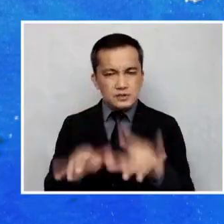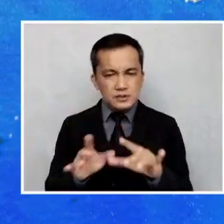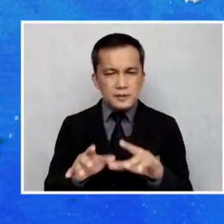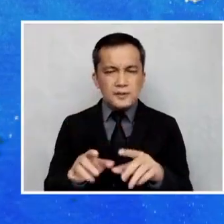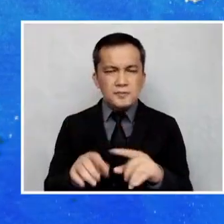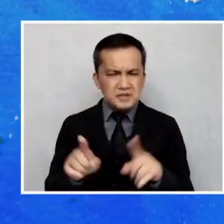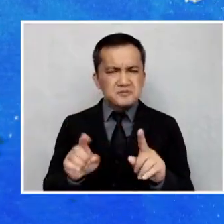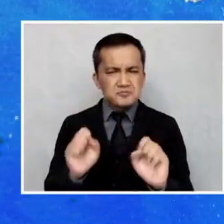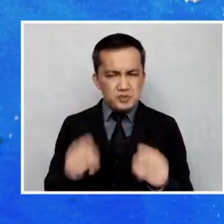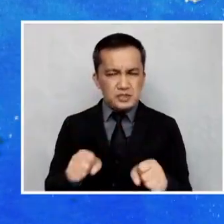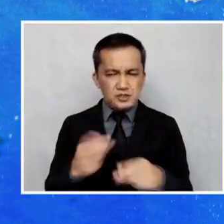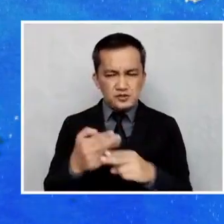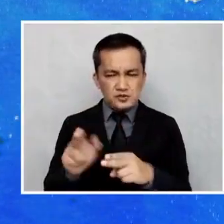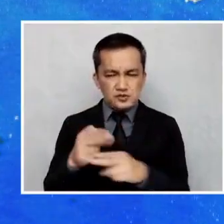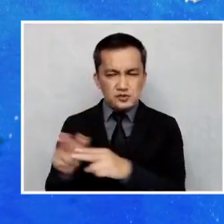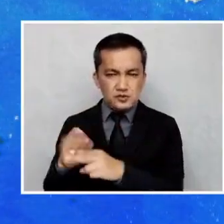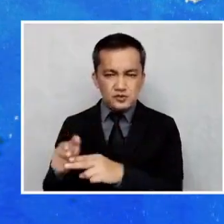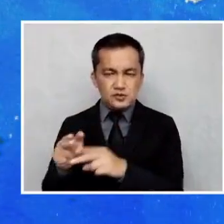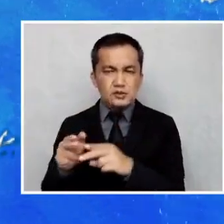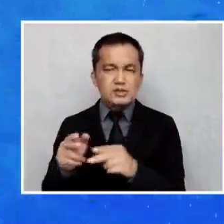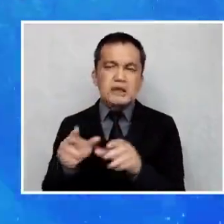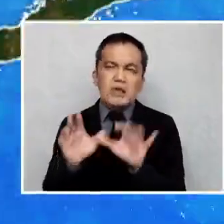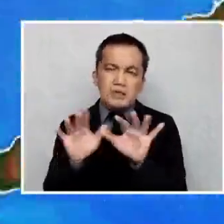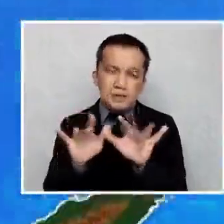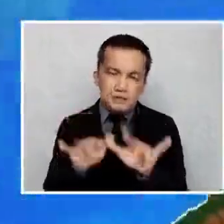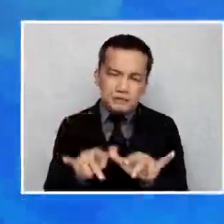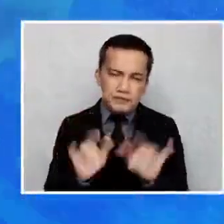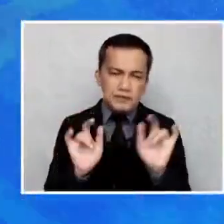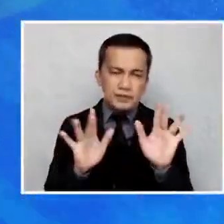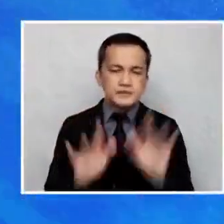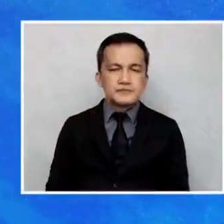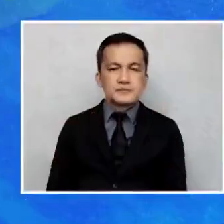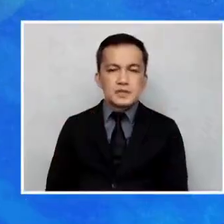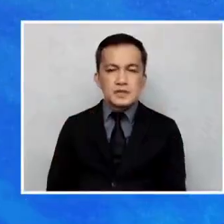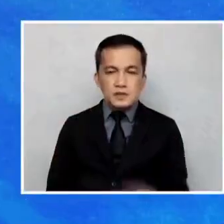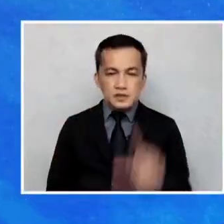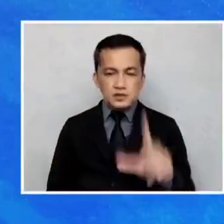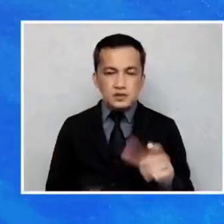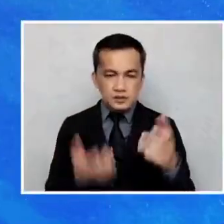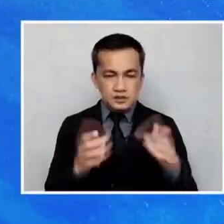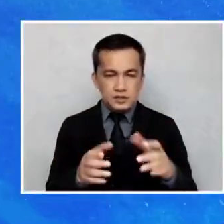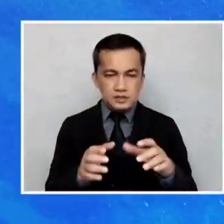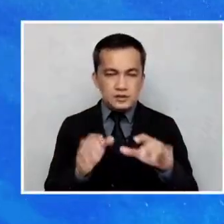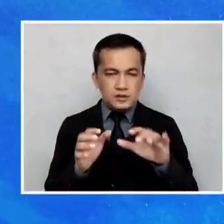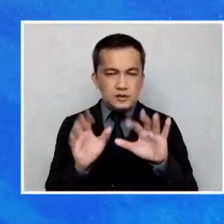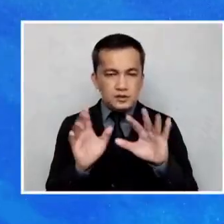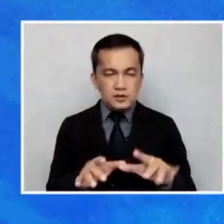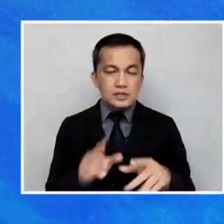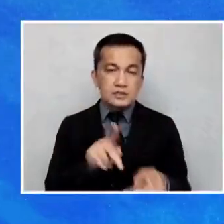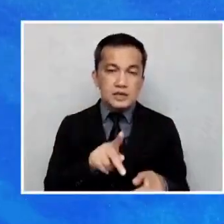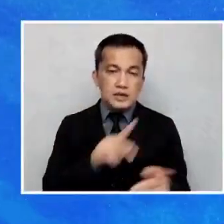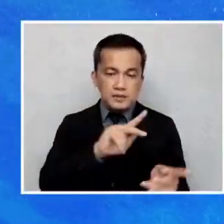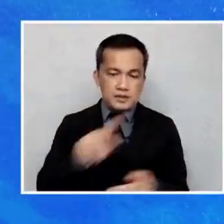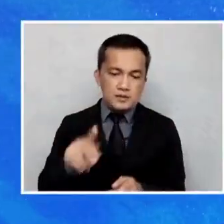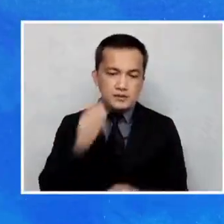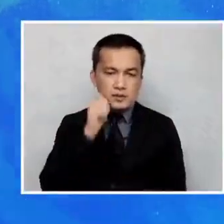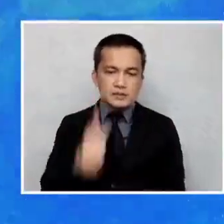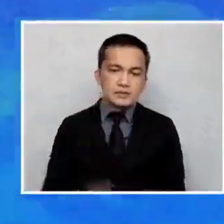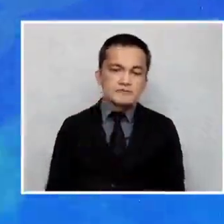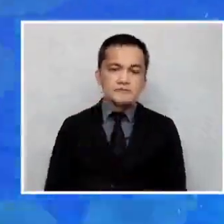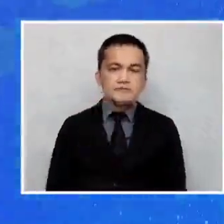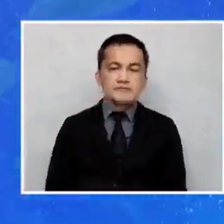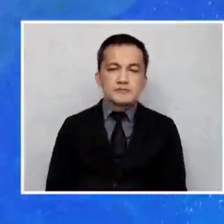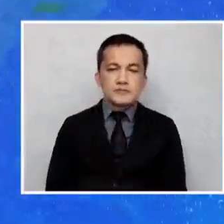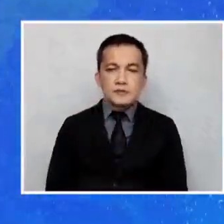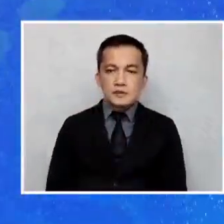dagliang mahihinang pag-ulan sa ilang lugar. Mababa rin po ang tsansa ng ulan sa buong probinsya ng Palawan bukas. Sa Luzon,